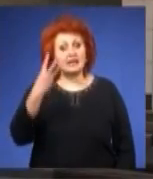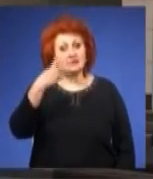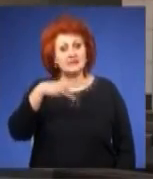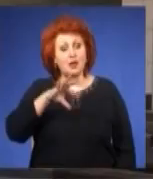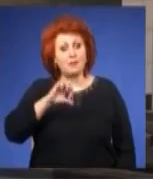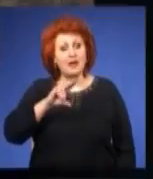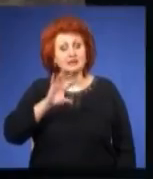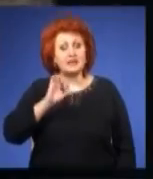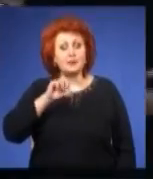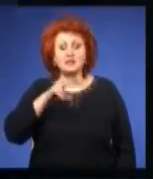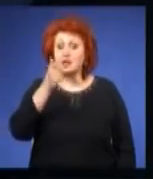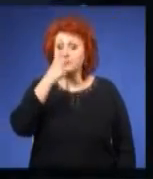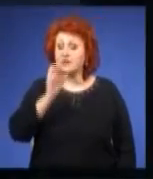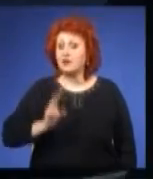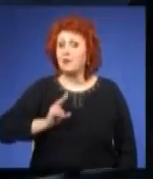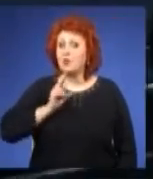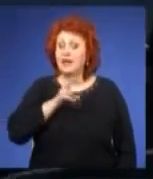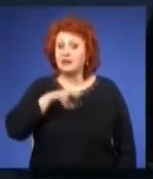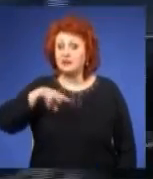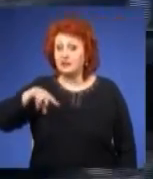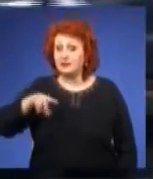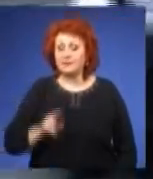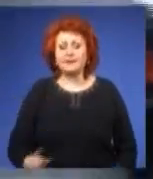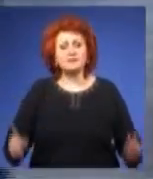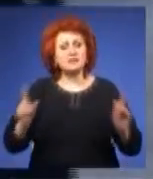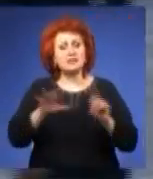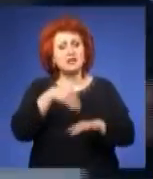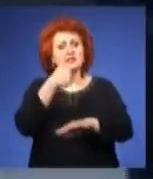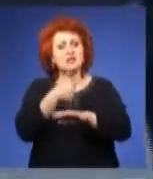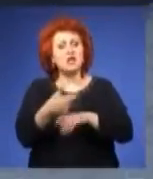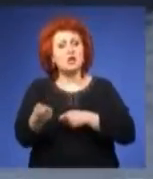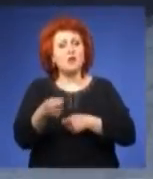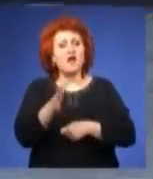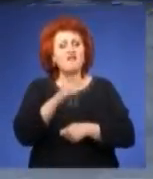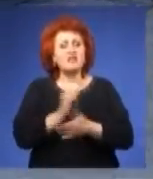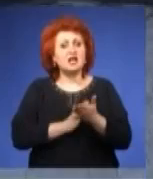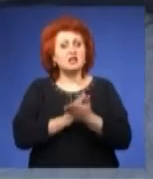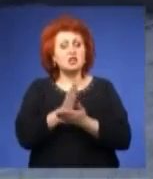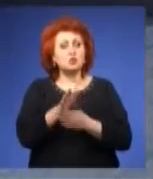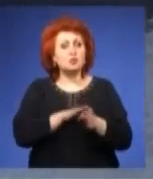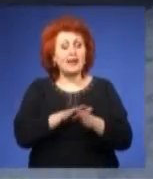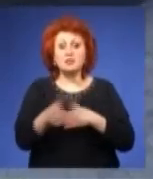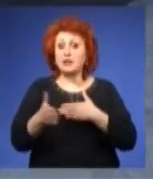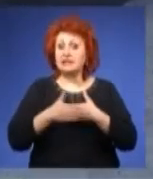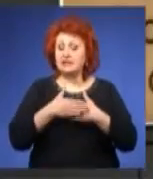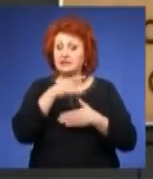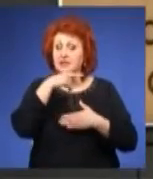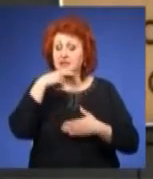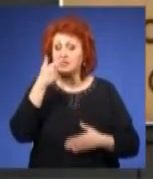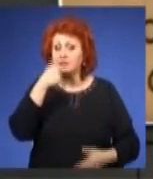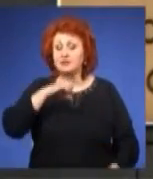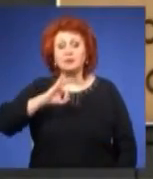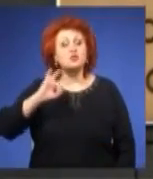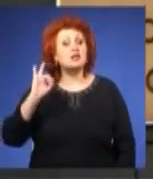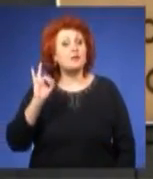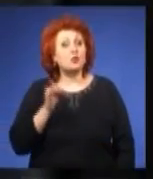Тридцатого марта епископ Ставропольский и Невинномысский Кирилл встретился с начальником управления Федеральной службы исполнения наказаний России по